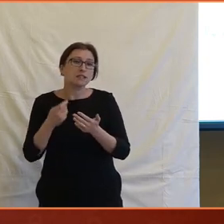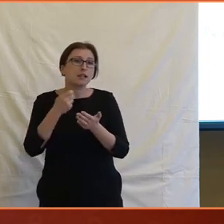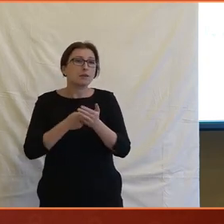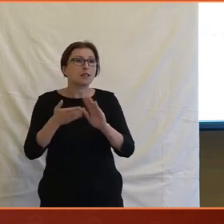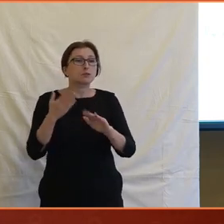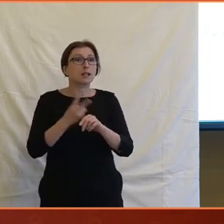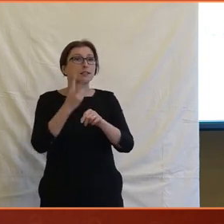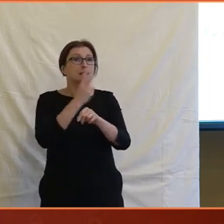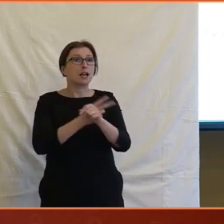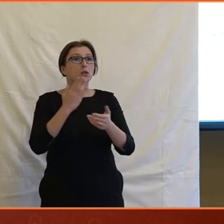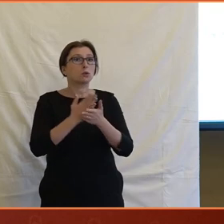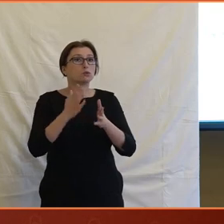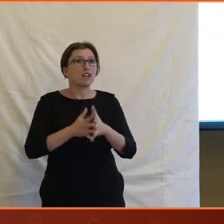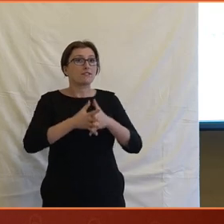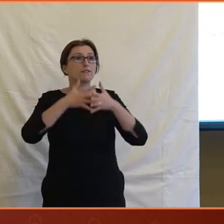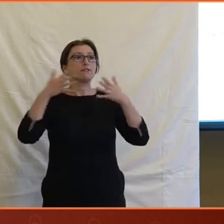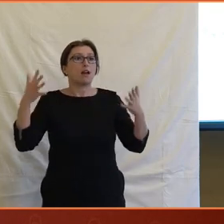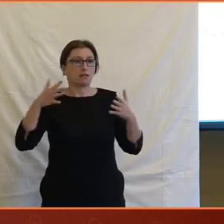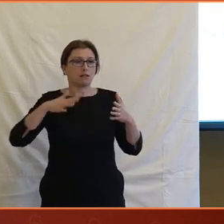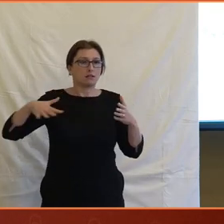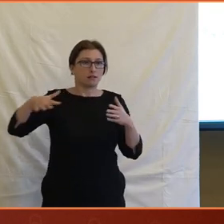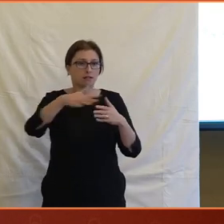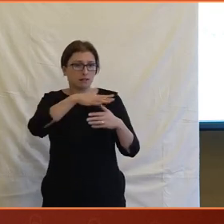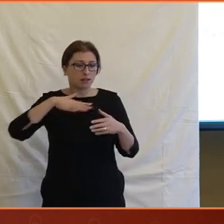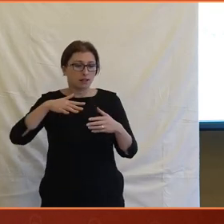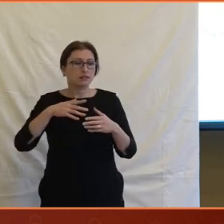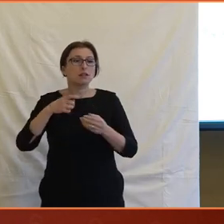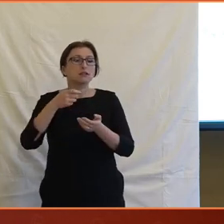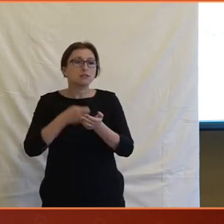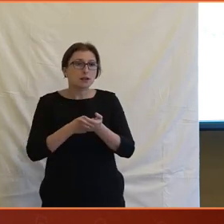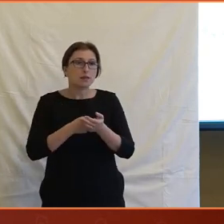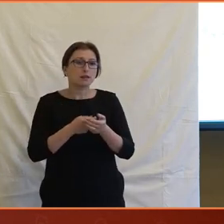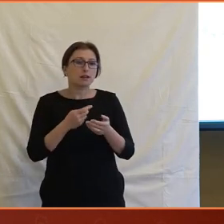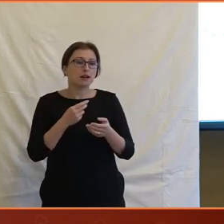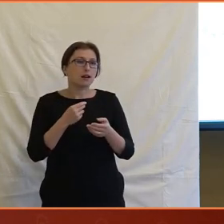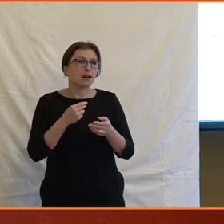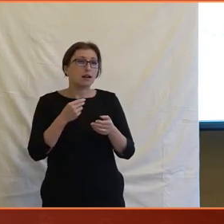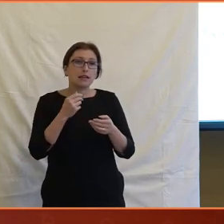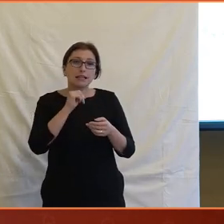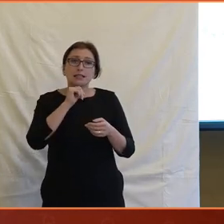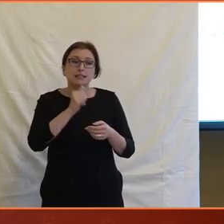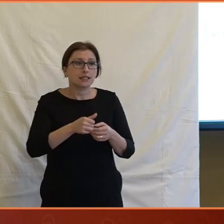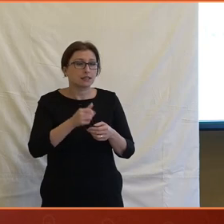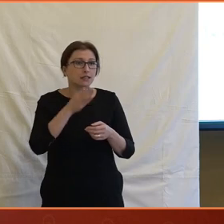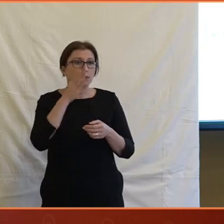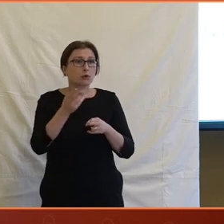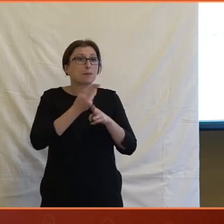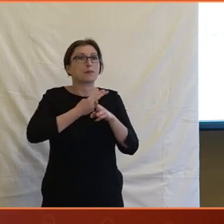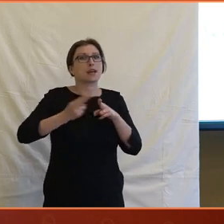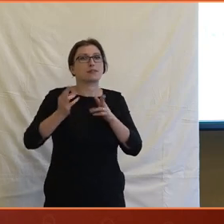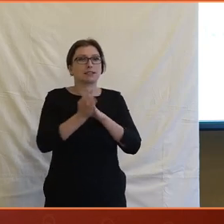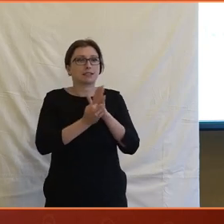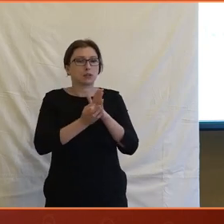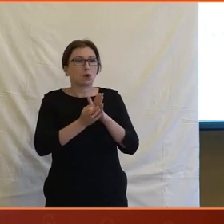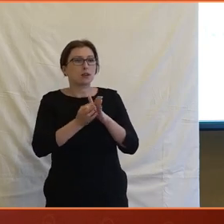ten stát už je tak velký konglomerát, tak velký kolos, že prostě tam nikdy nebude ta perfektní situace, kdy